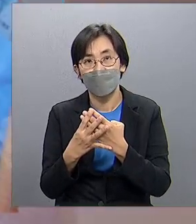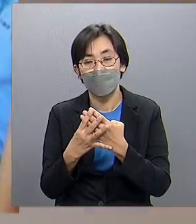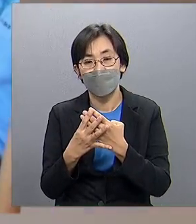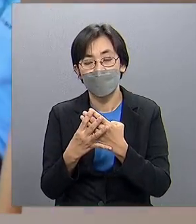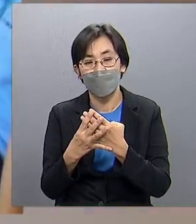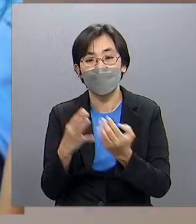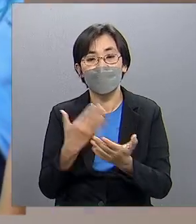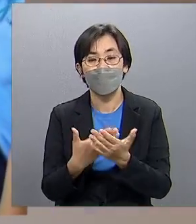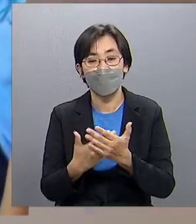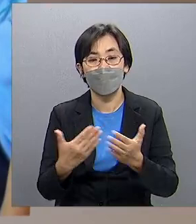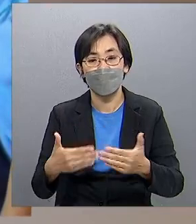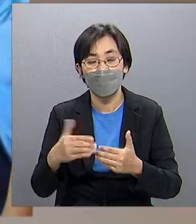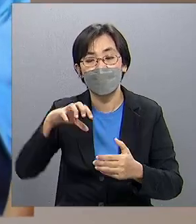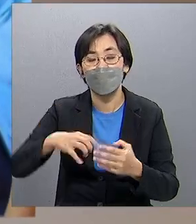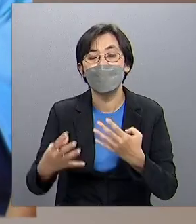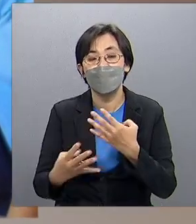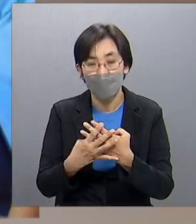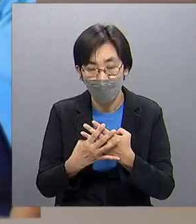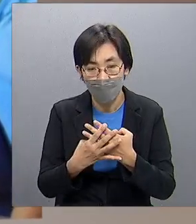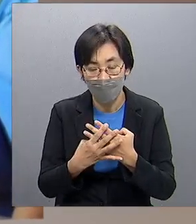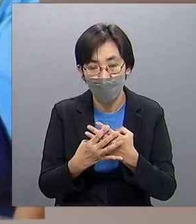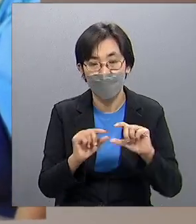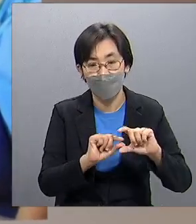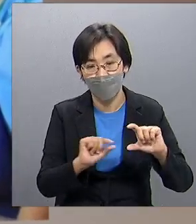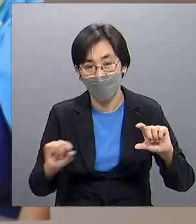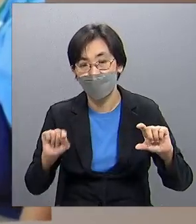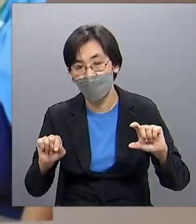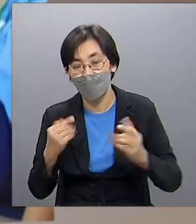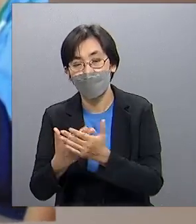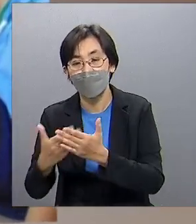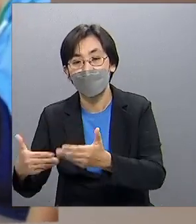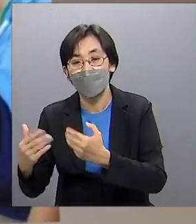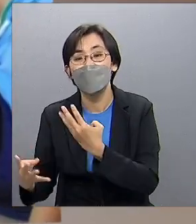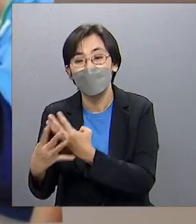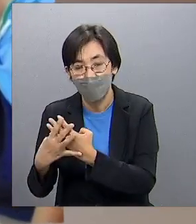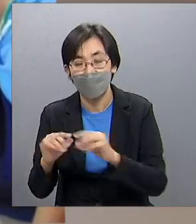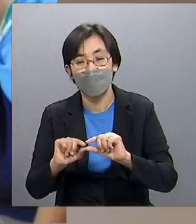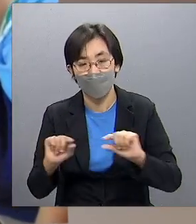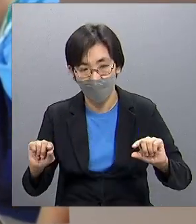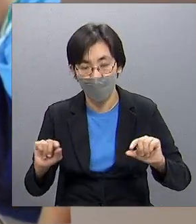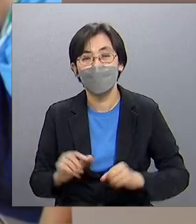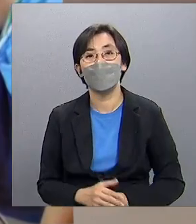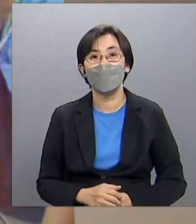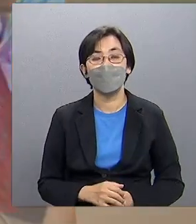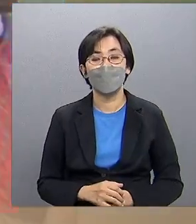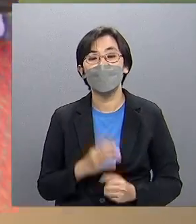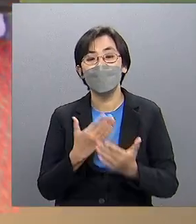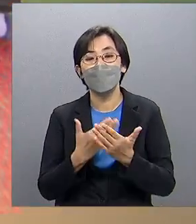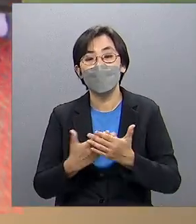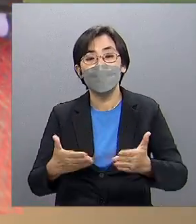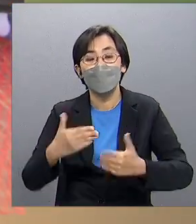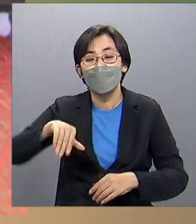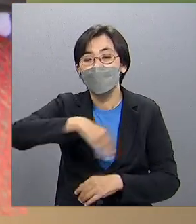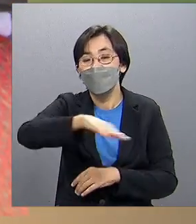ของทางเรือนจำแล้วก็อีกส่วนหนึ่งที่เป็นรายได้ของผู้ต้องโทษค่ะซึ่งรายได้ที่เกิดขึ้นเนี่ยจะมากกว่